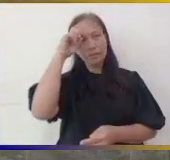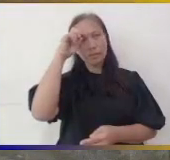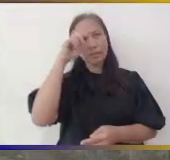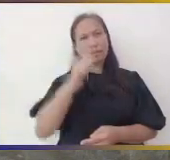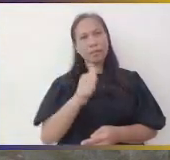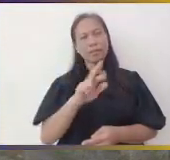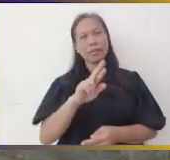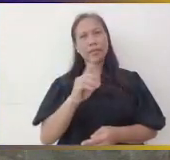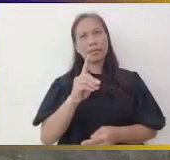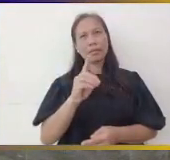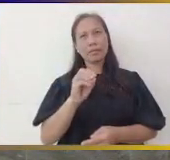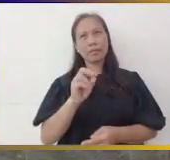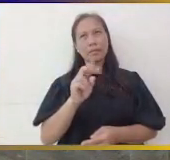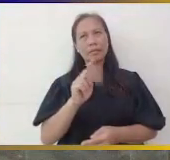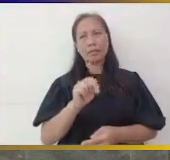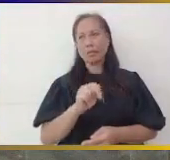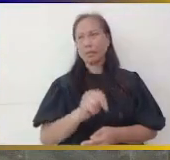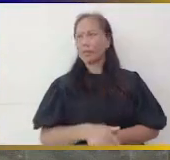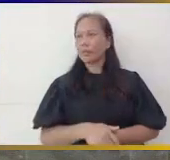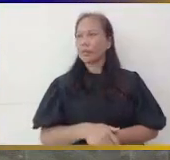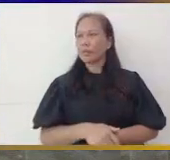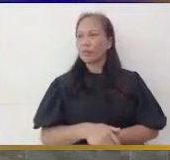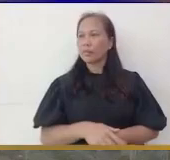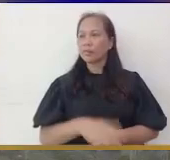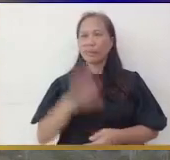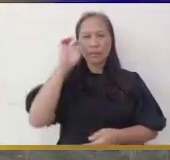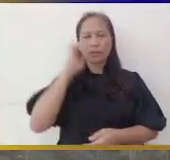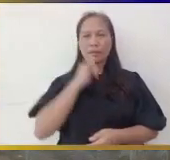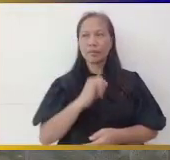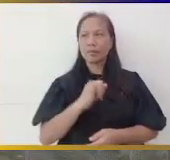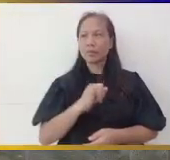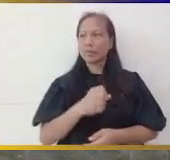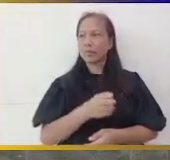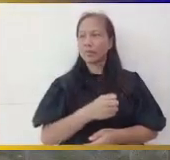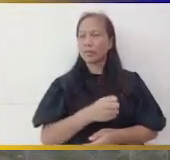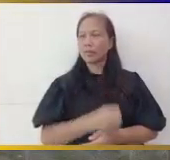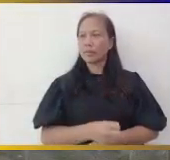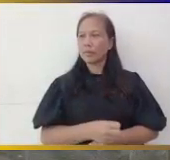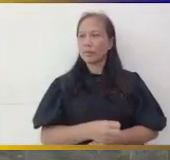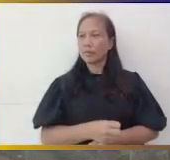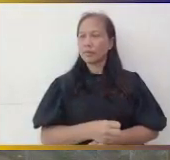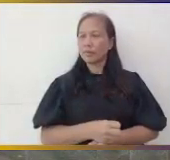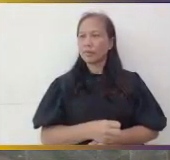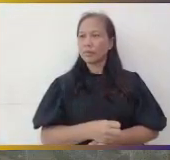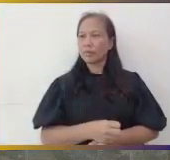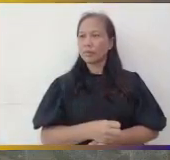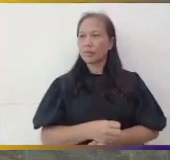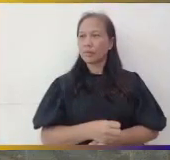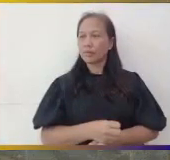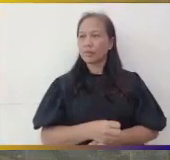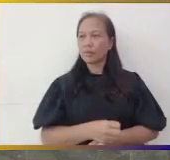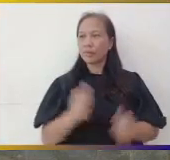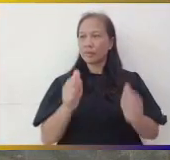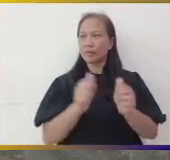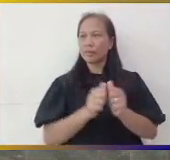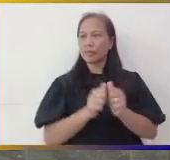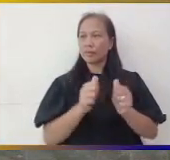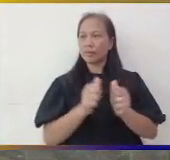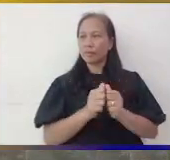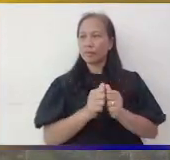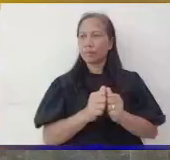Arnold of brescia He is counted in kumbaga siya po ay ah